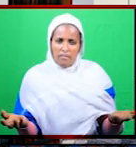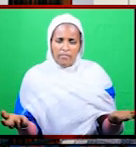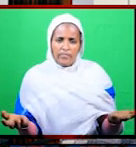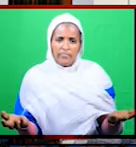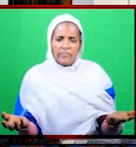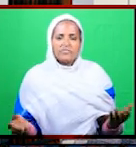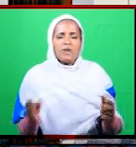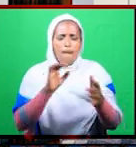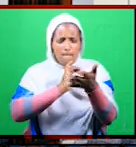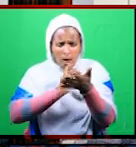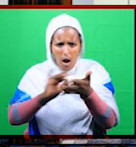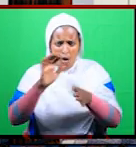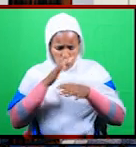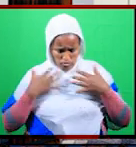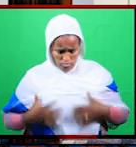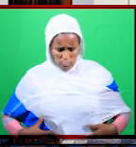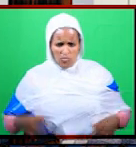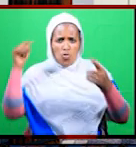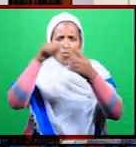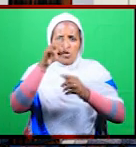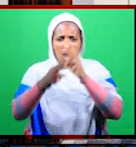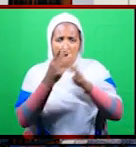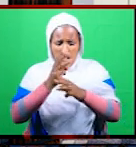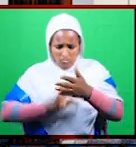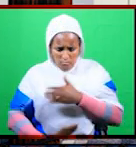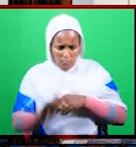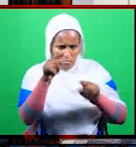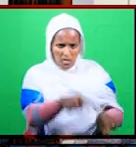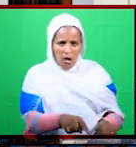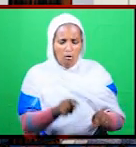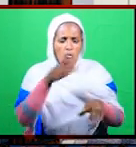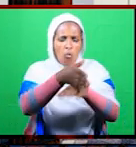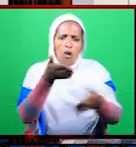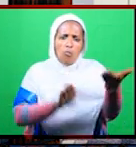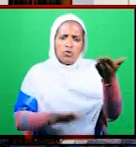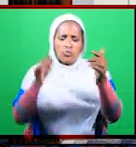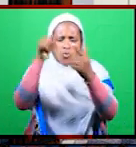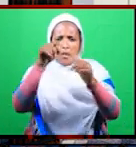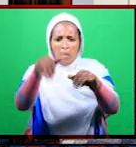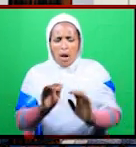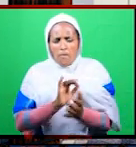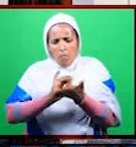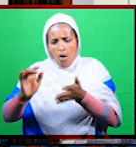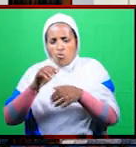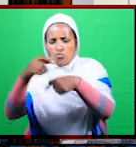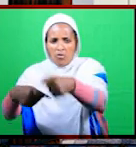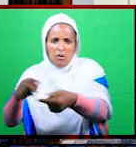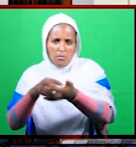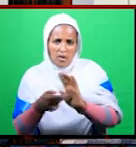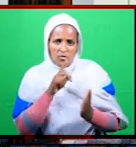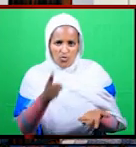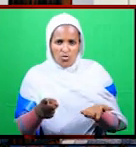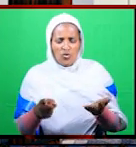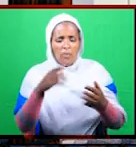የለንም። ባዶ እጃችንን ወደ ዓለም እንመጣለን፣ ባዶ እጃችንም ወደ መቃብር እንወርዳለን። ገንዘብ ከዚህ ያለፈ ምንም አይነት